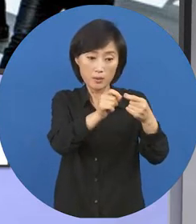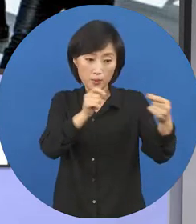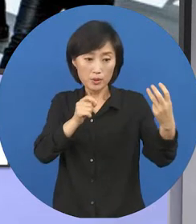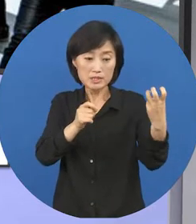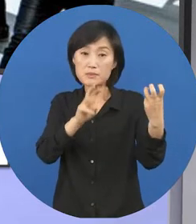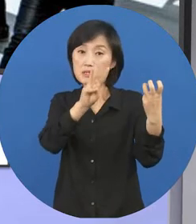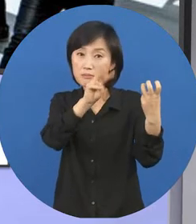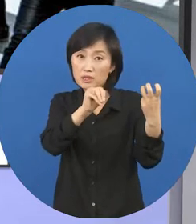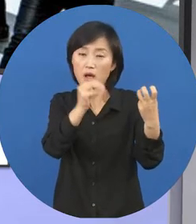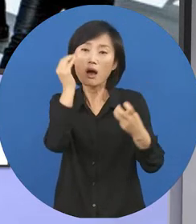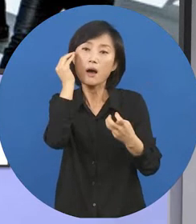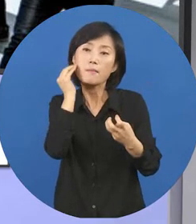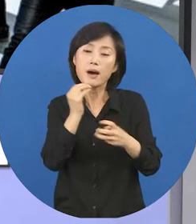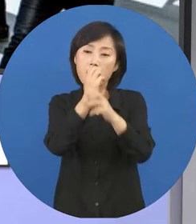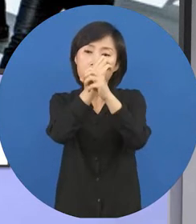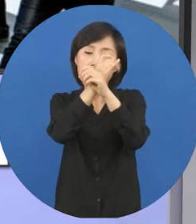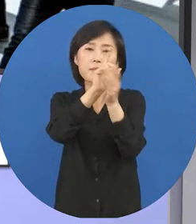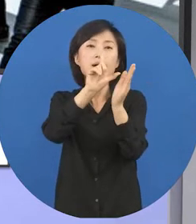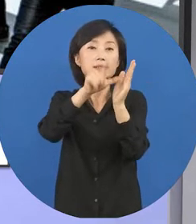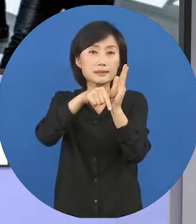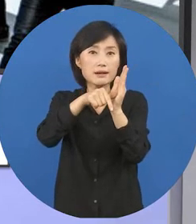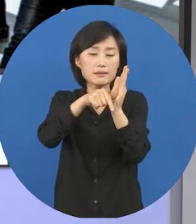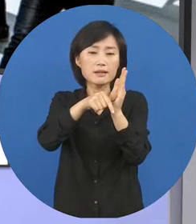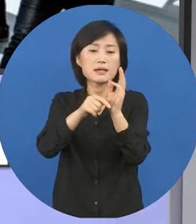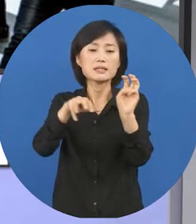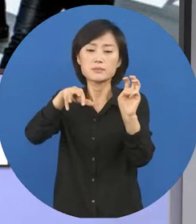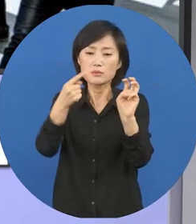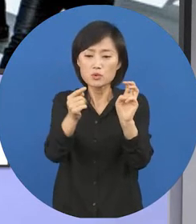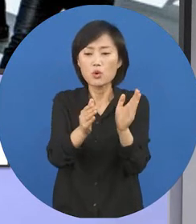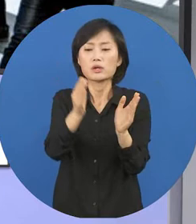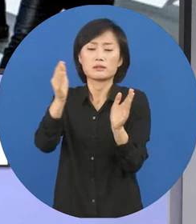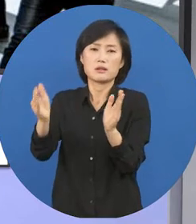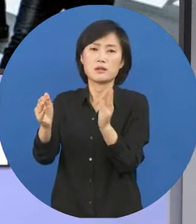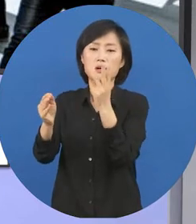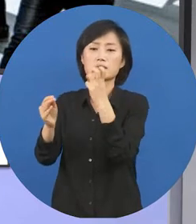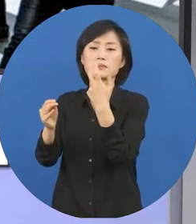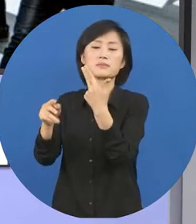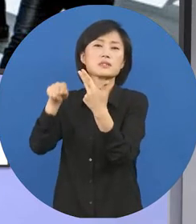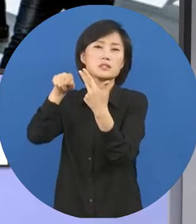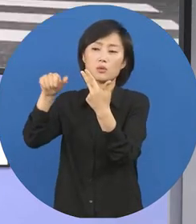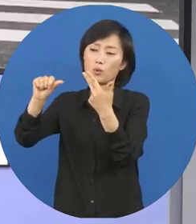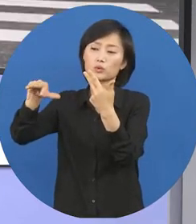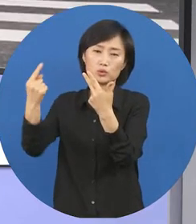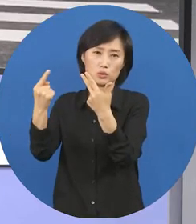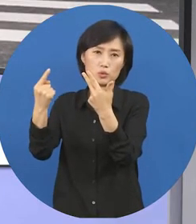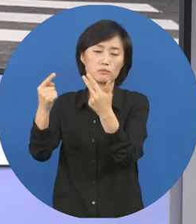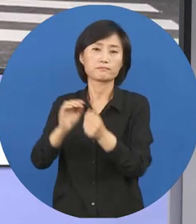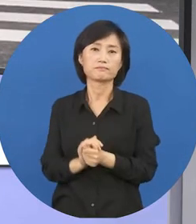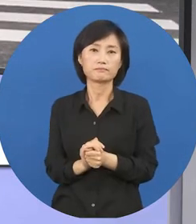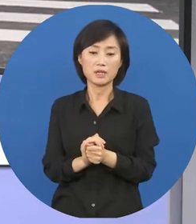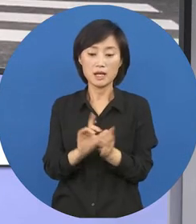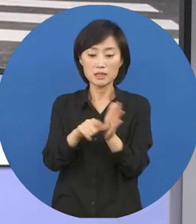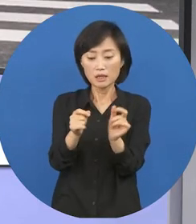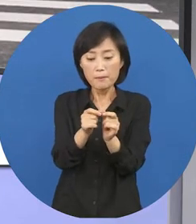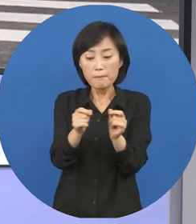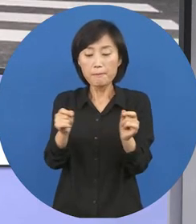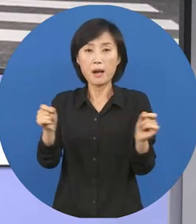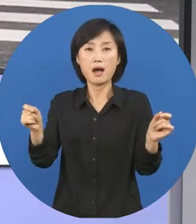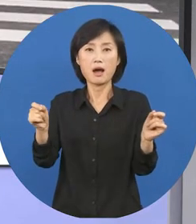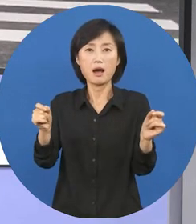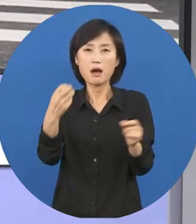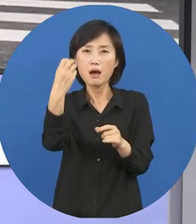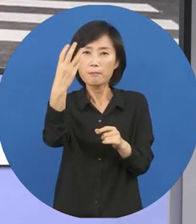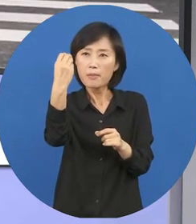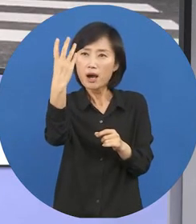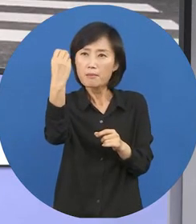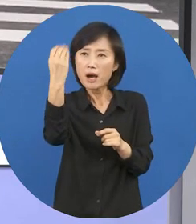녹색 뿔 시간을 30초에서 37 정 5초로 연장한다고 하는데요 횡단보도 시간이 늘어 났다고 해서 불이